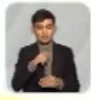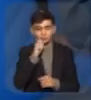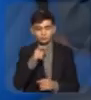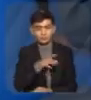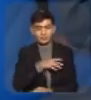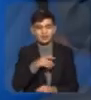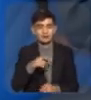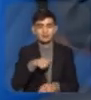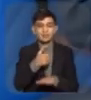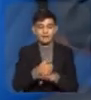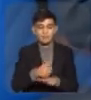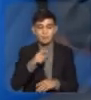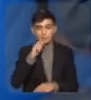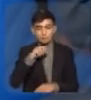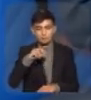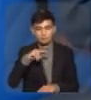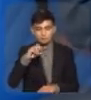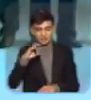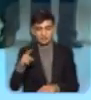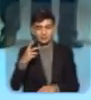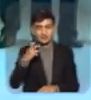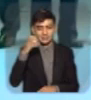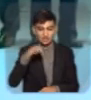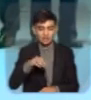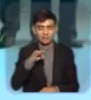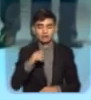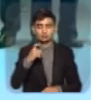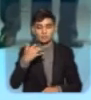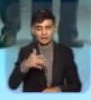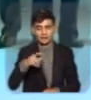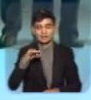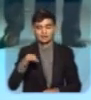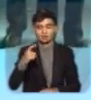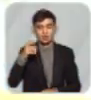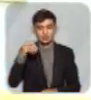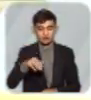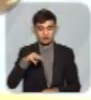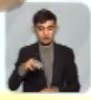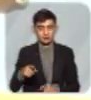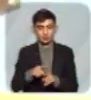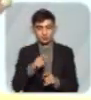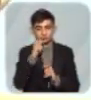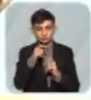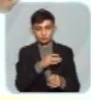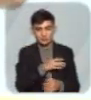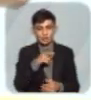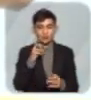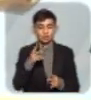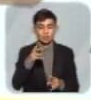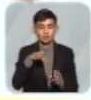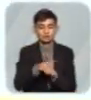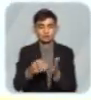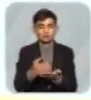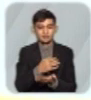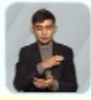приз – 200 тысяч тенге, затем 150 тысяч и 100 тысяч тенге. Предусмотрены были также утешительные презенты. Среди тех, кто взял